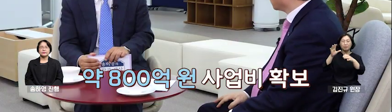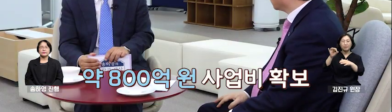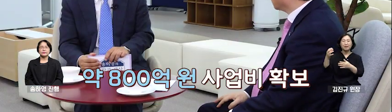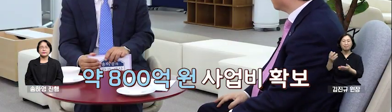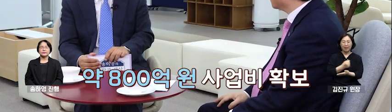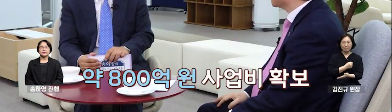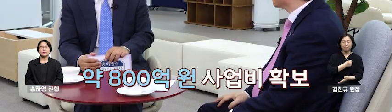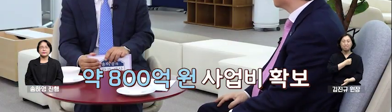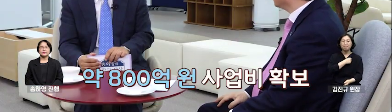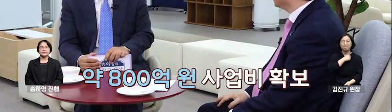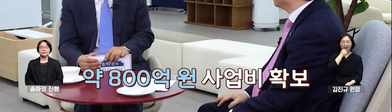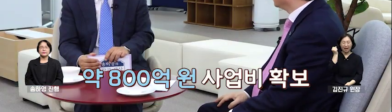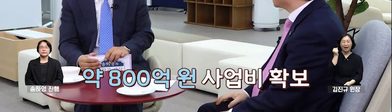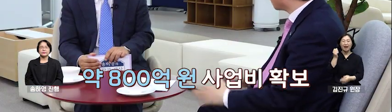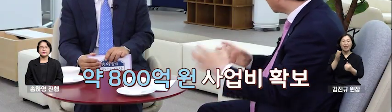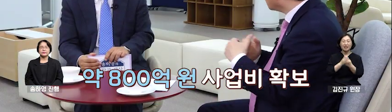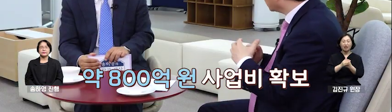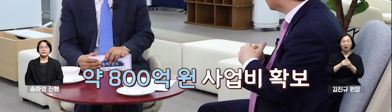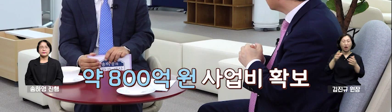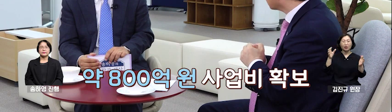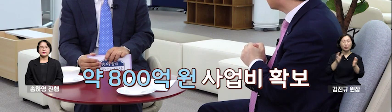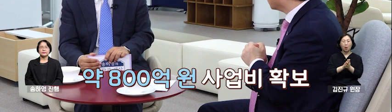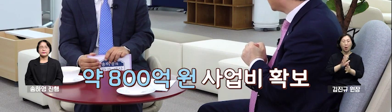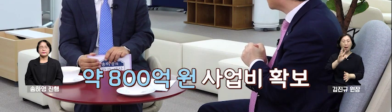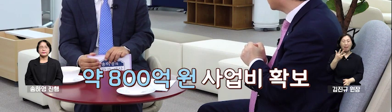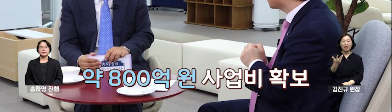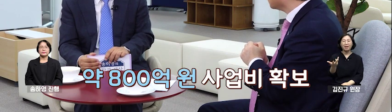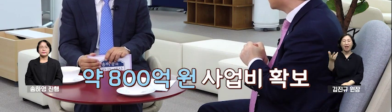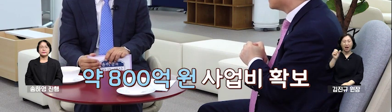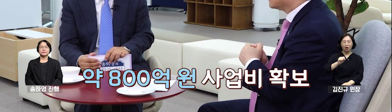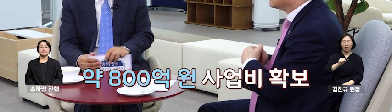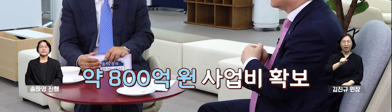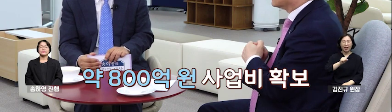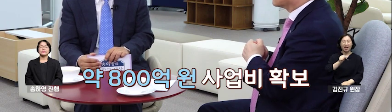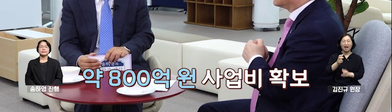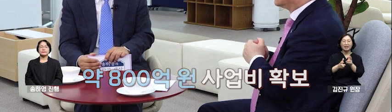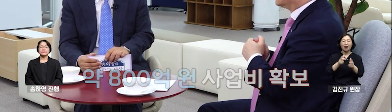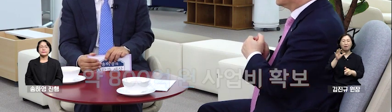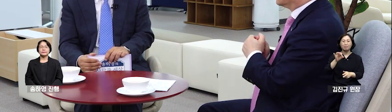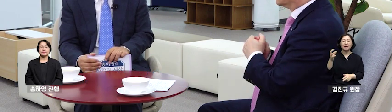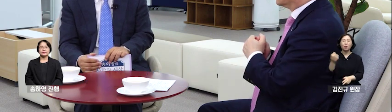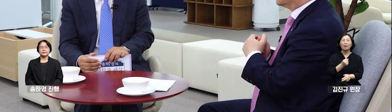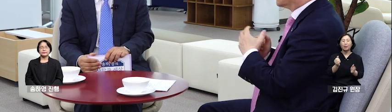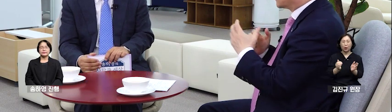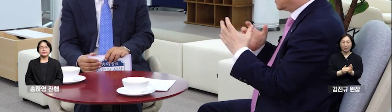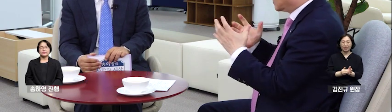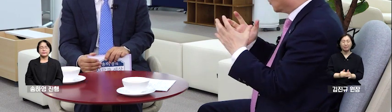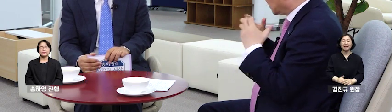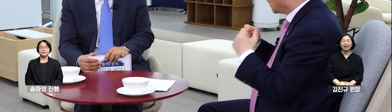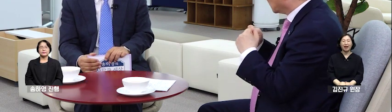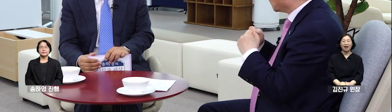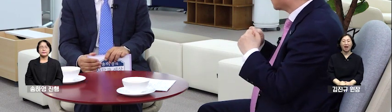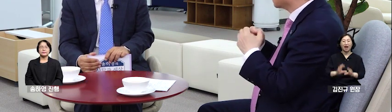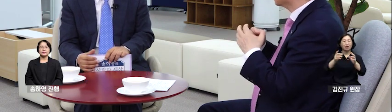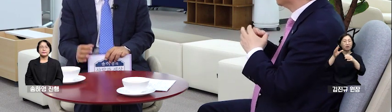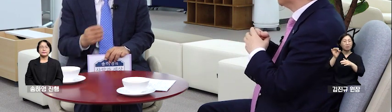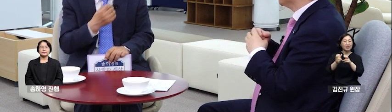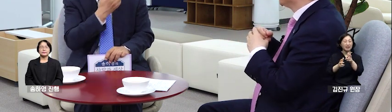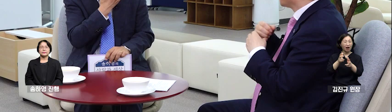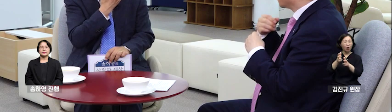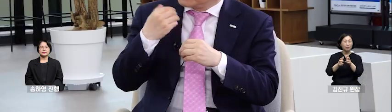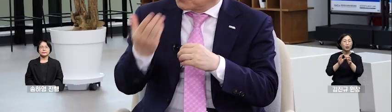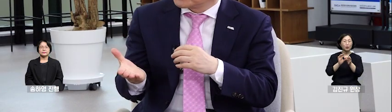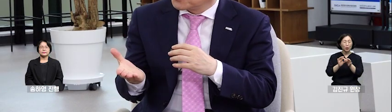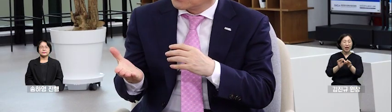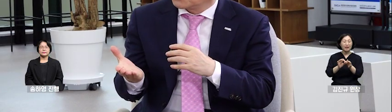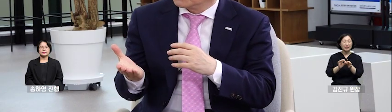800억 원 정도의 총 사업비를 저와 확보를 했습니다 그래서 어 저희가 이제 국비 사업을 통해서 그걸로